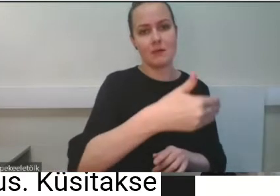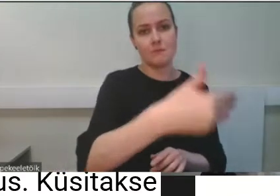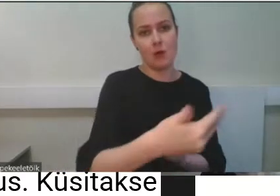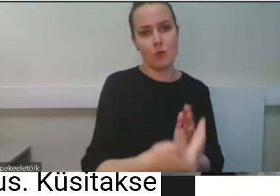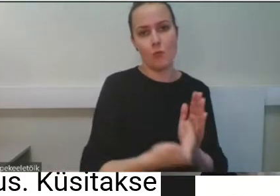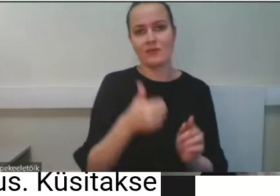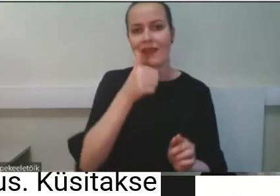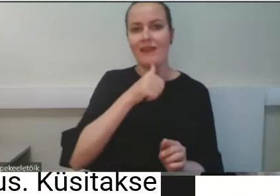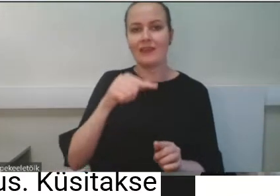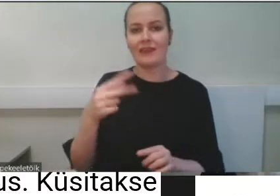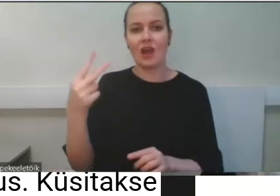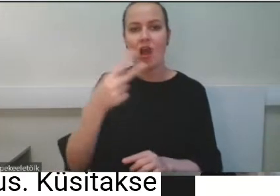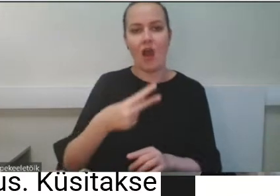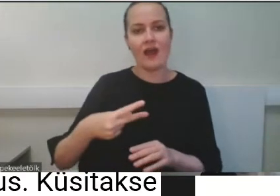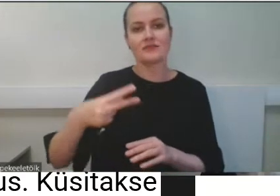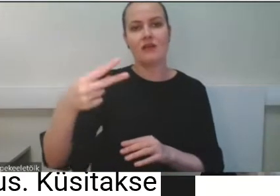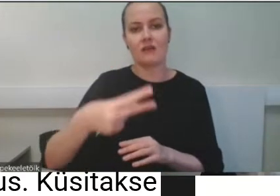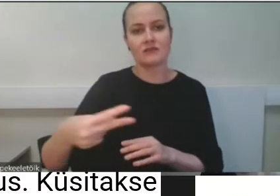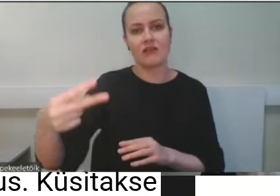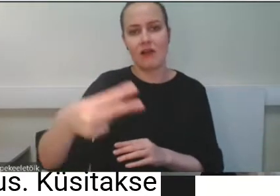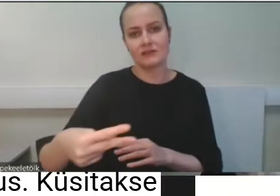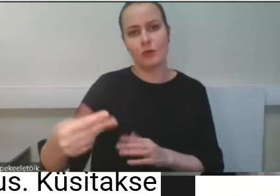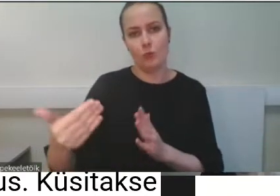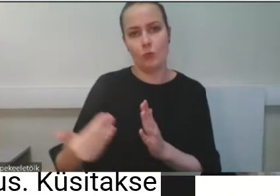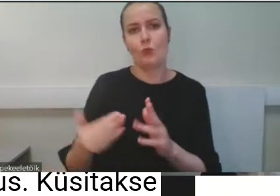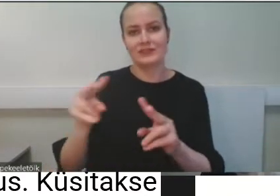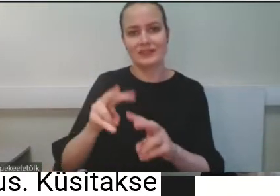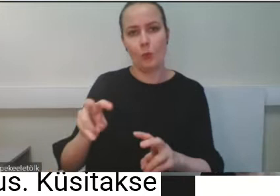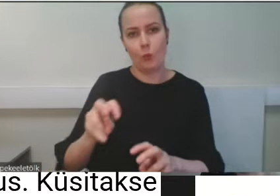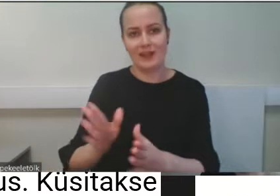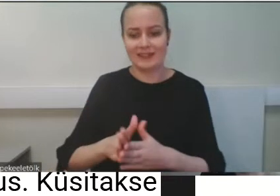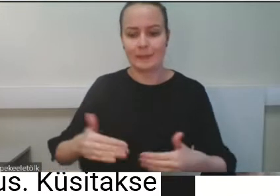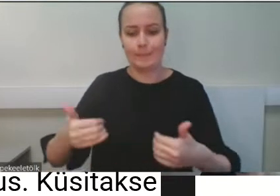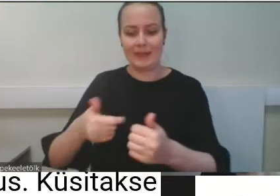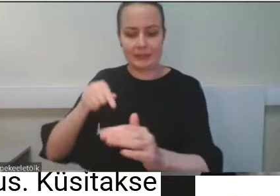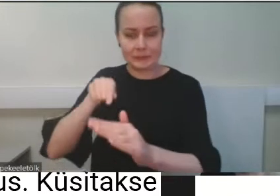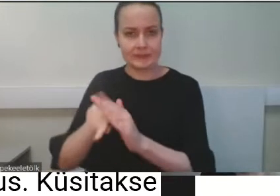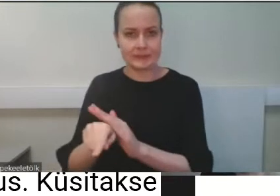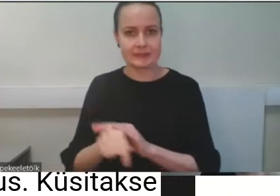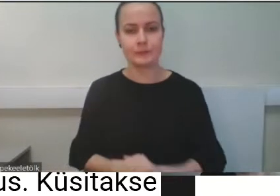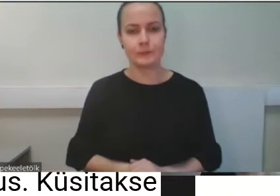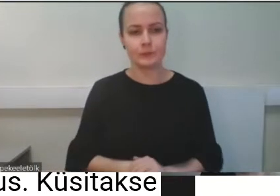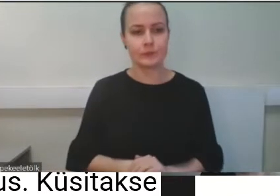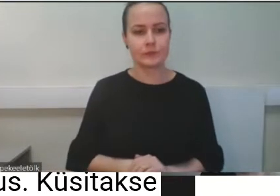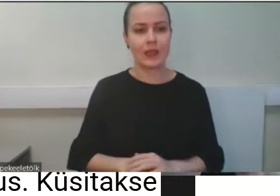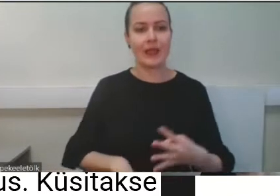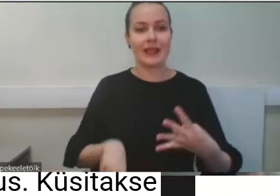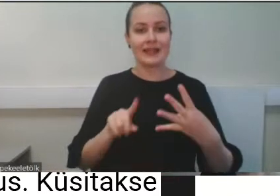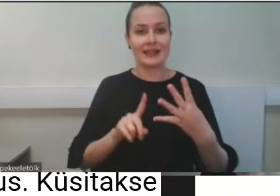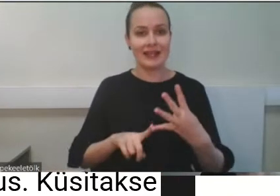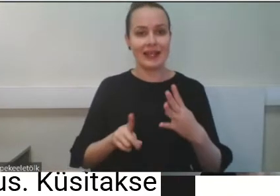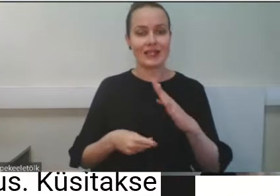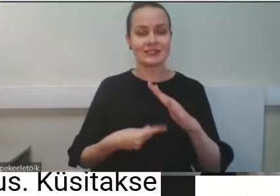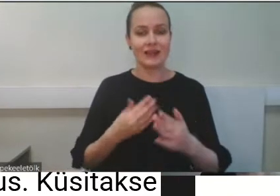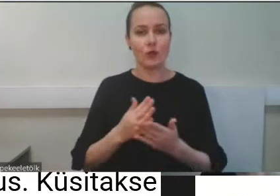kohta, aga seda uuringut ei tehta nüüd igal aastal. Et Euroopa riikides tehakse iga 5 aasta tagant ja